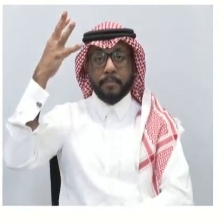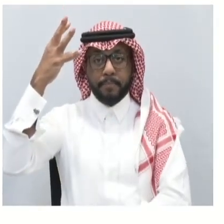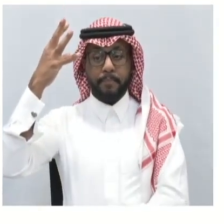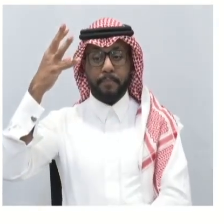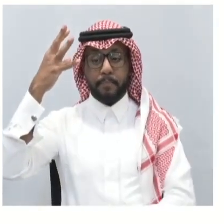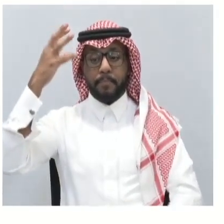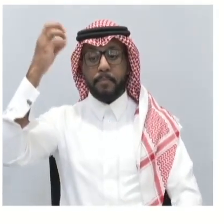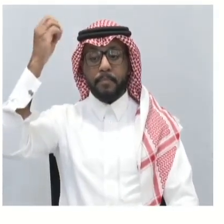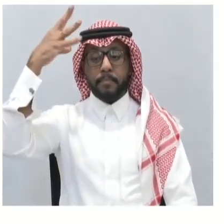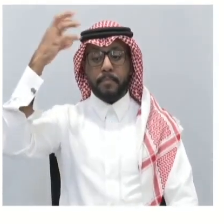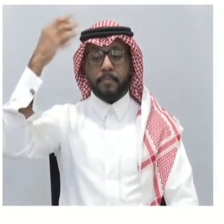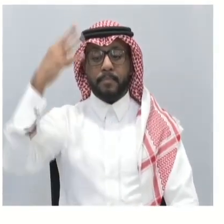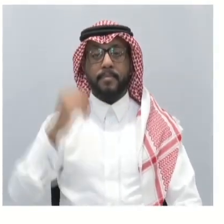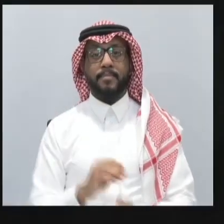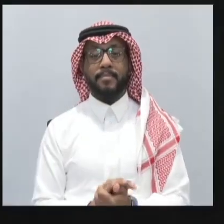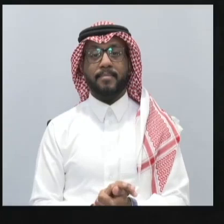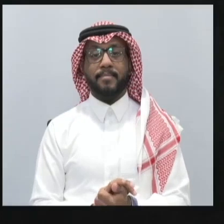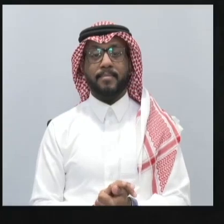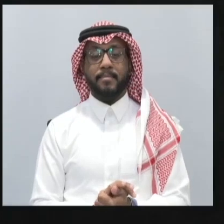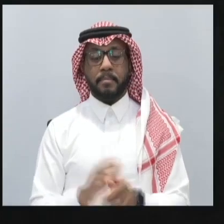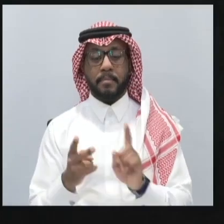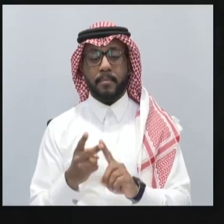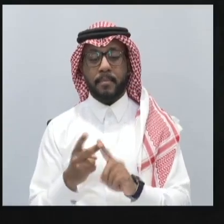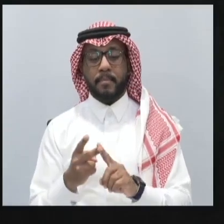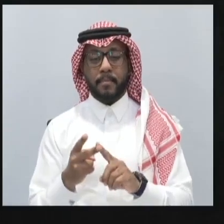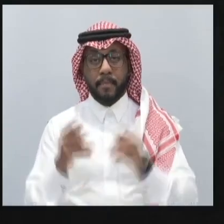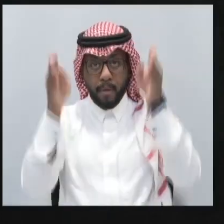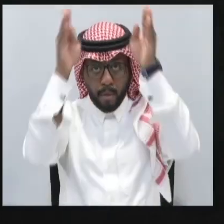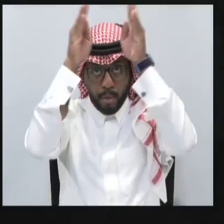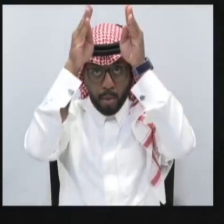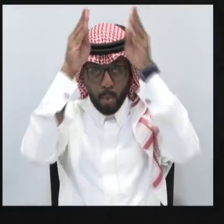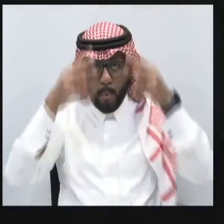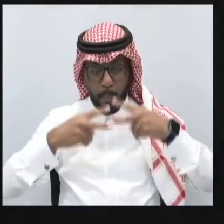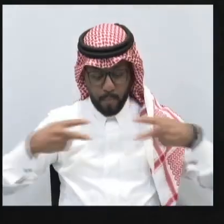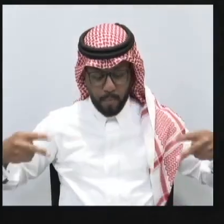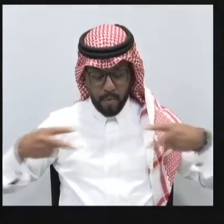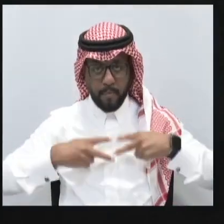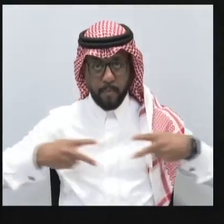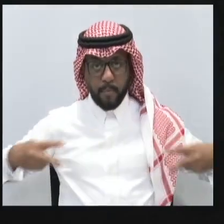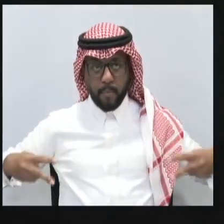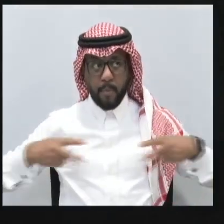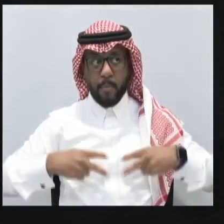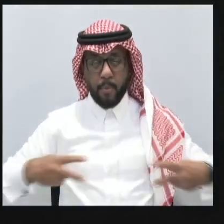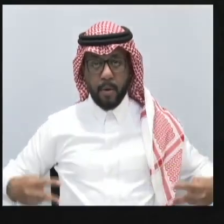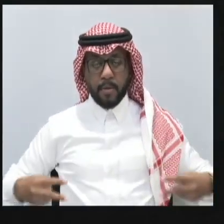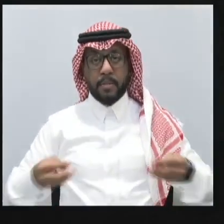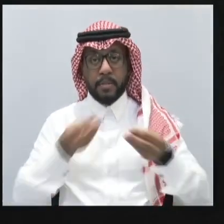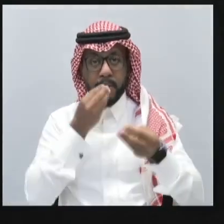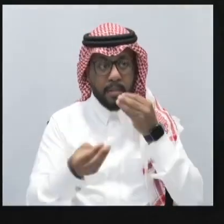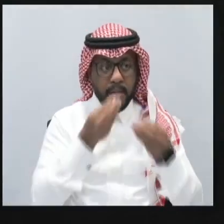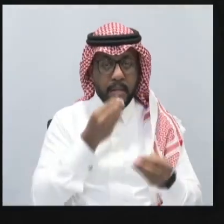خلاص شمس وعندي هنا الله يكرمكم حمار وحشي ياكل